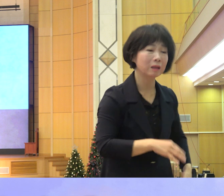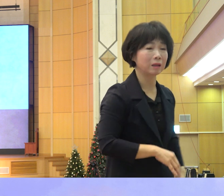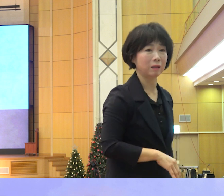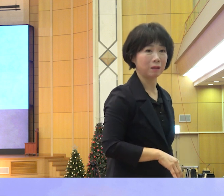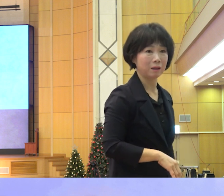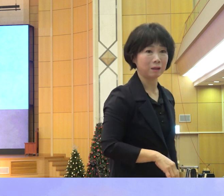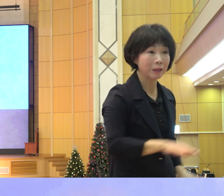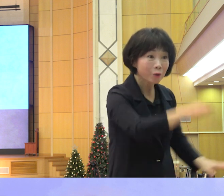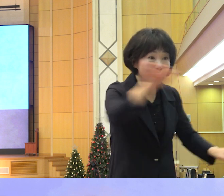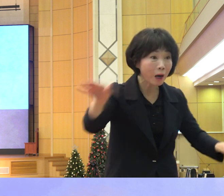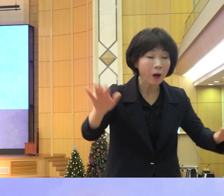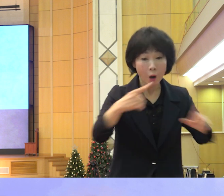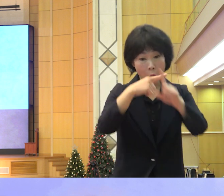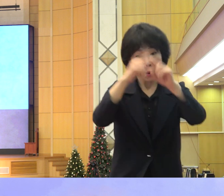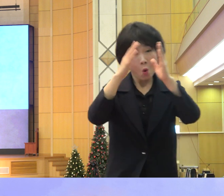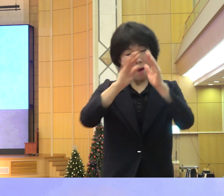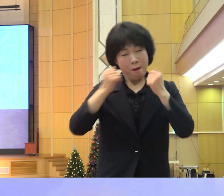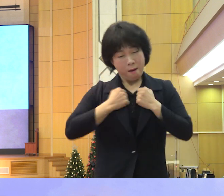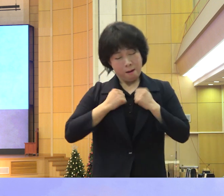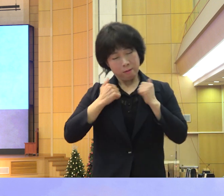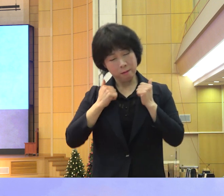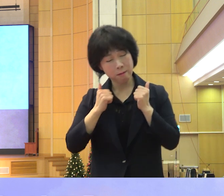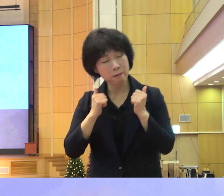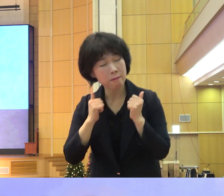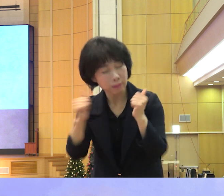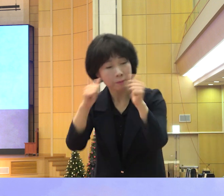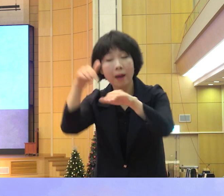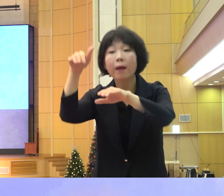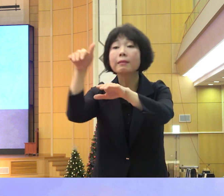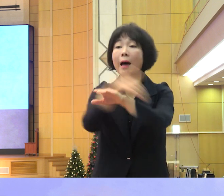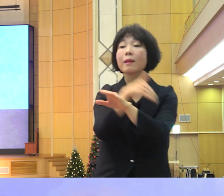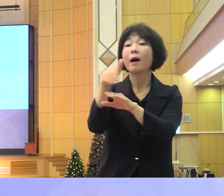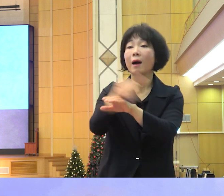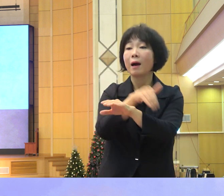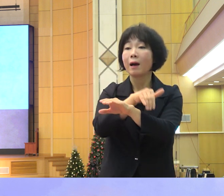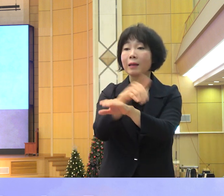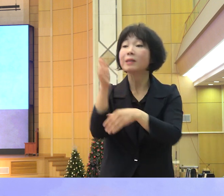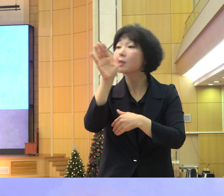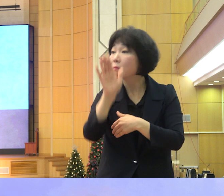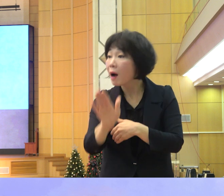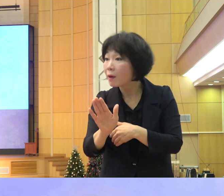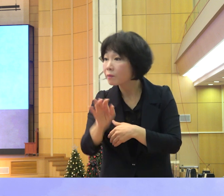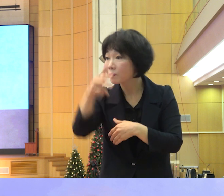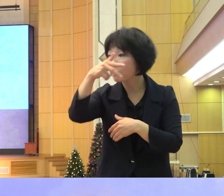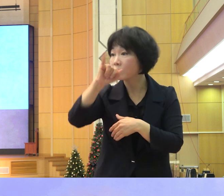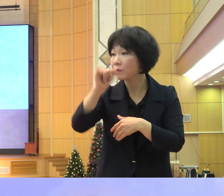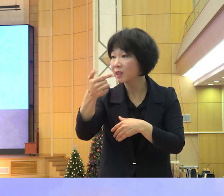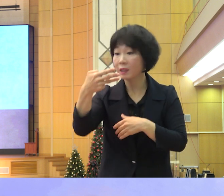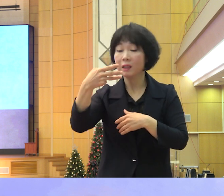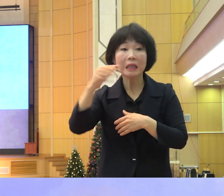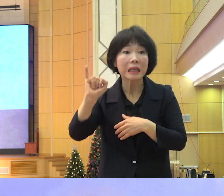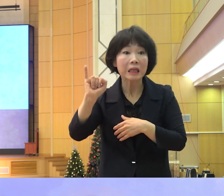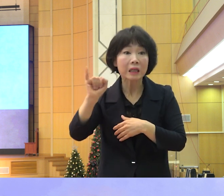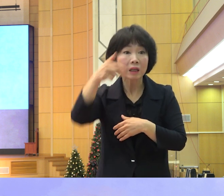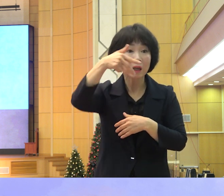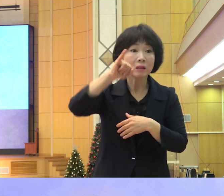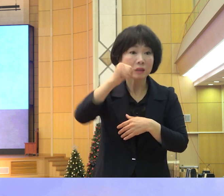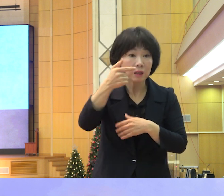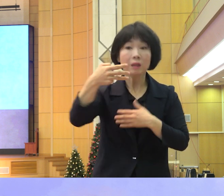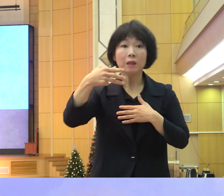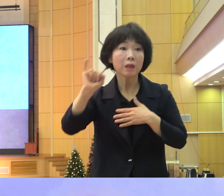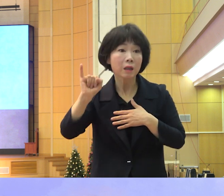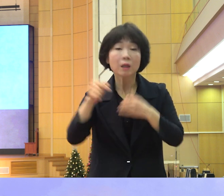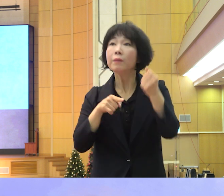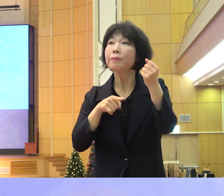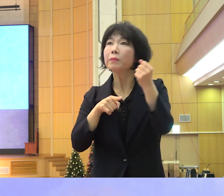그런 것처럼 교회 다니면 그냥 교회 다니는 교인에 불과하면 안 됩니다. 우리는 주님 앞에